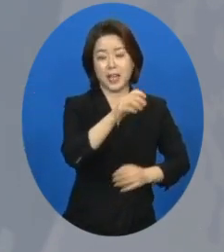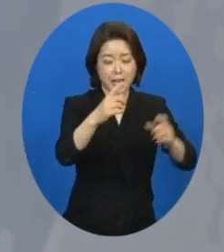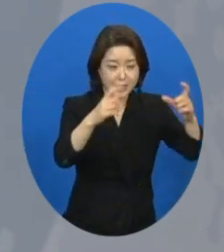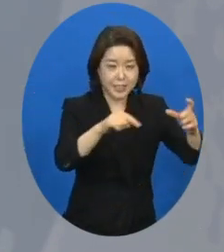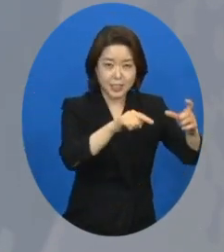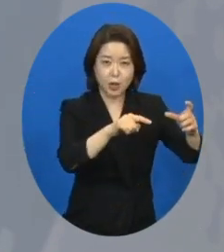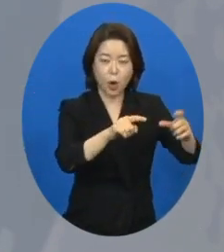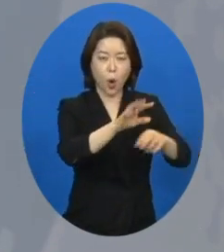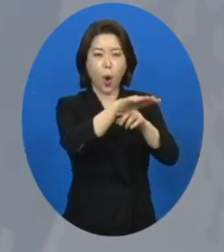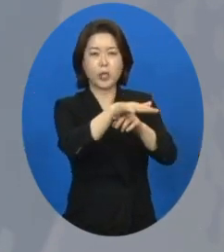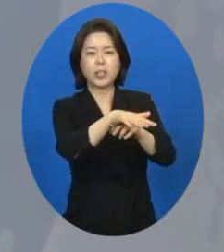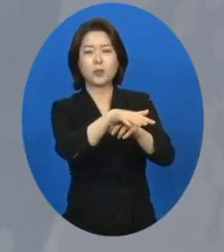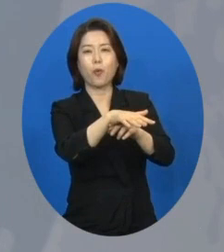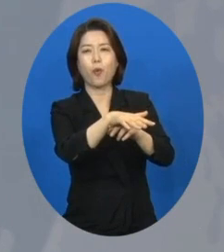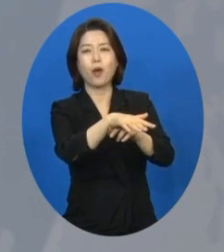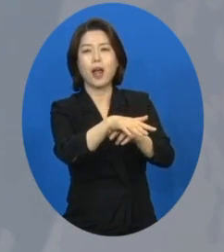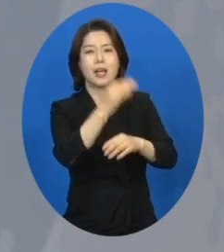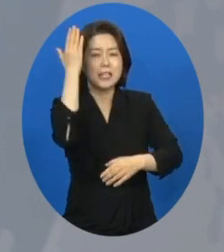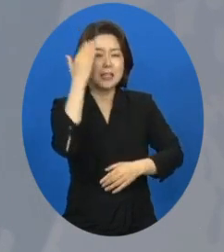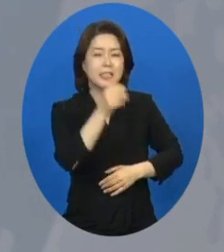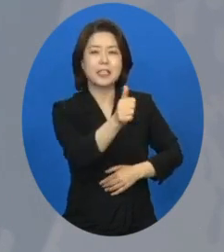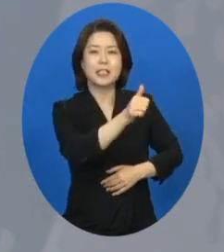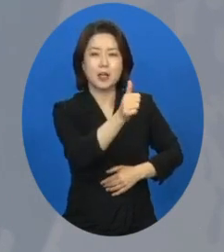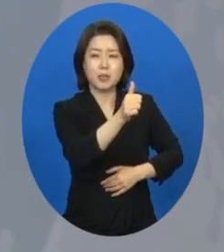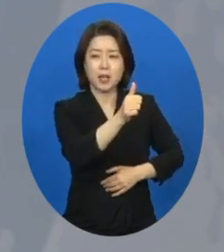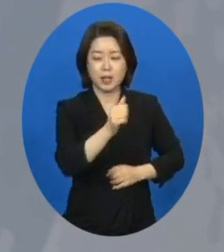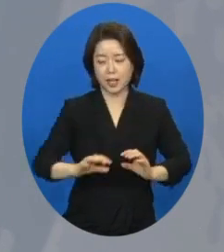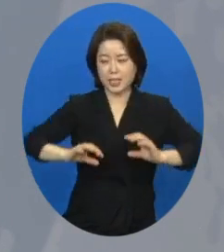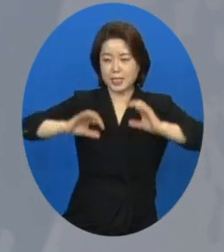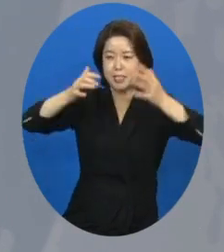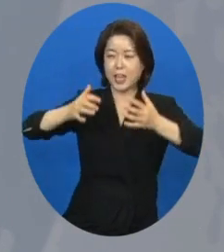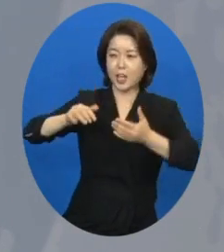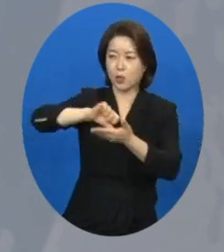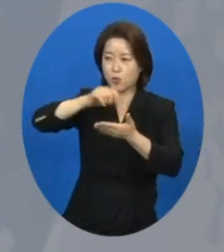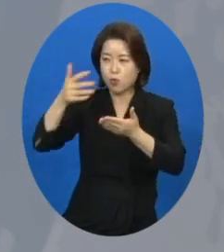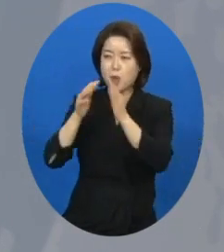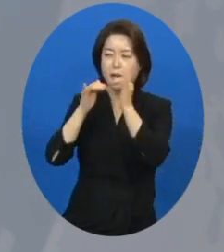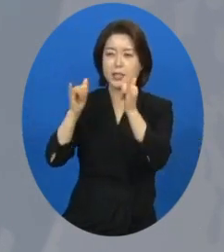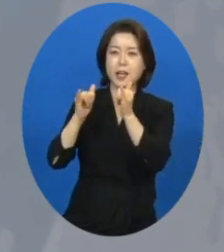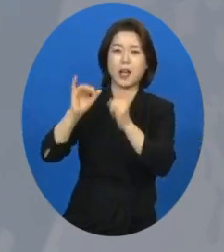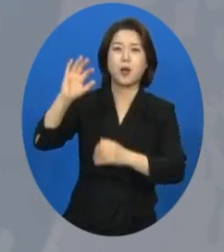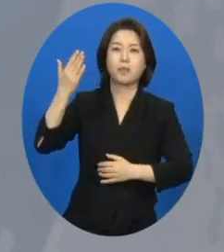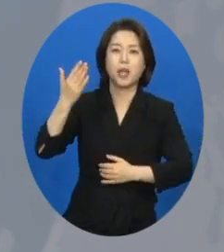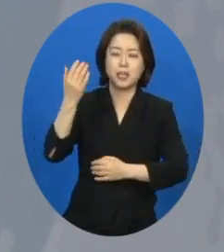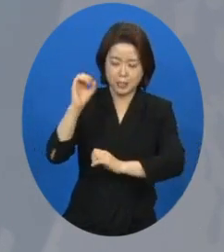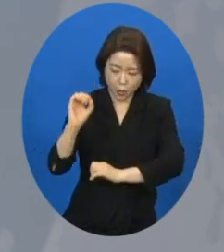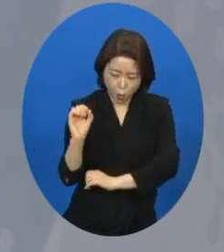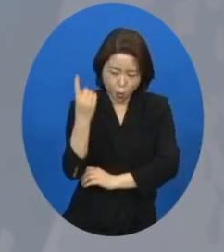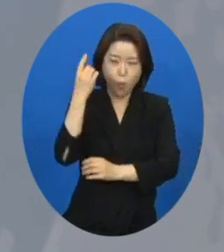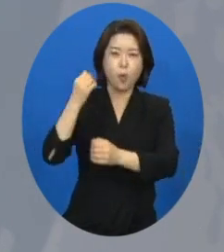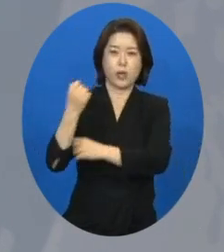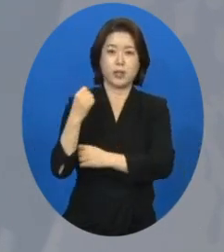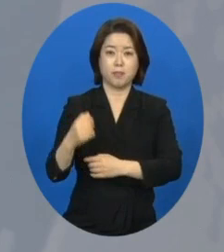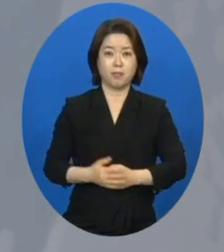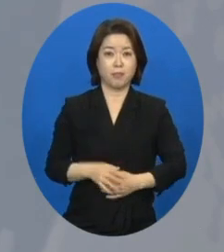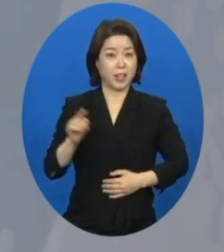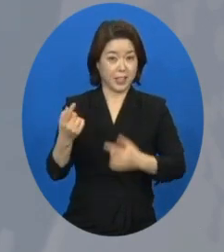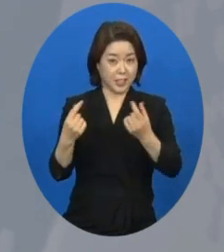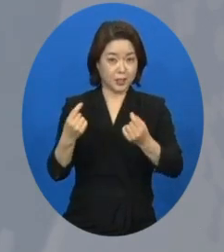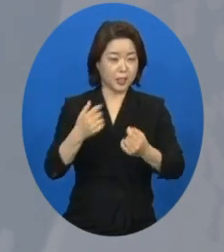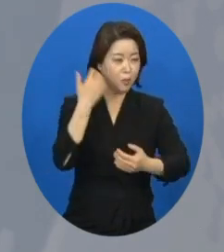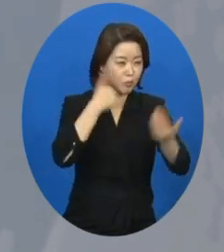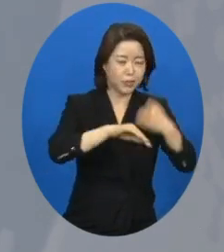오늘날 세계의 헤이즈가 된 원동력이다. 이런 헤이즈와 같은 경험은 누구에게나 있다. 나도 어릴